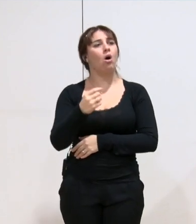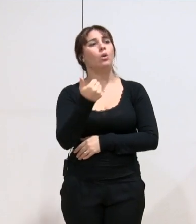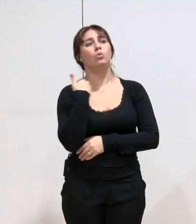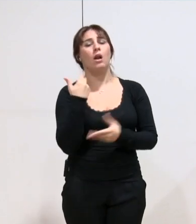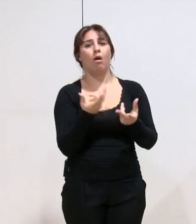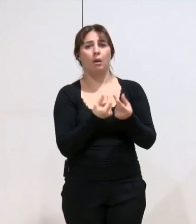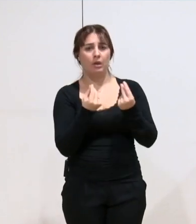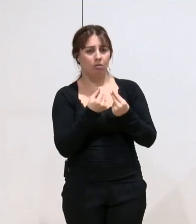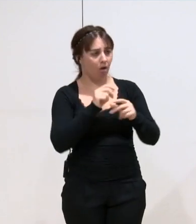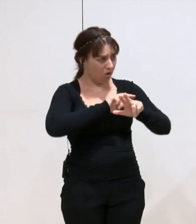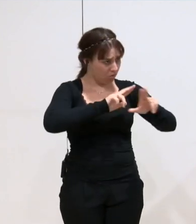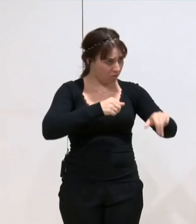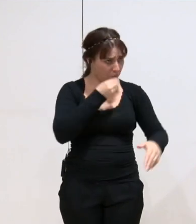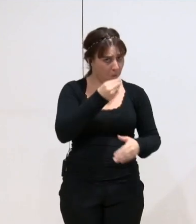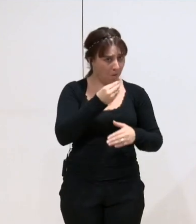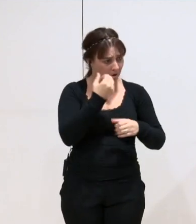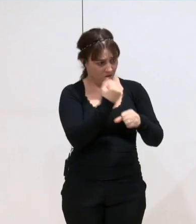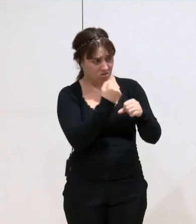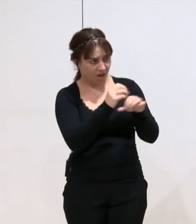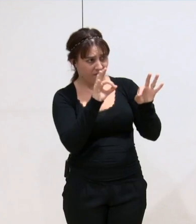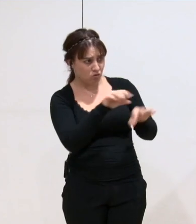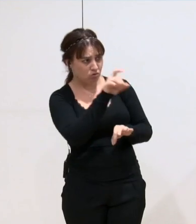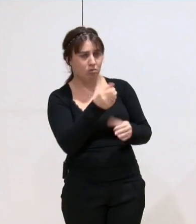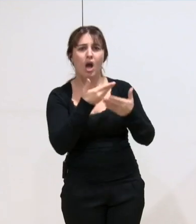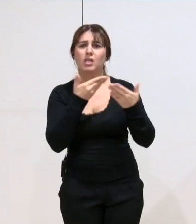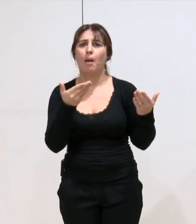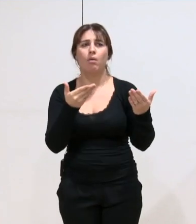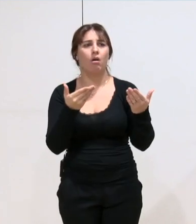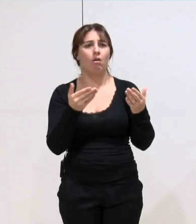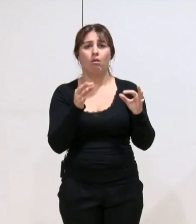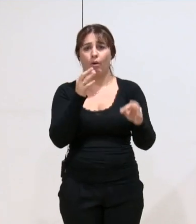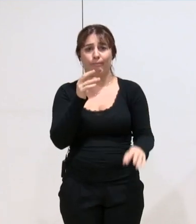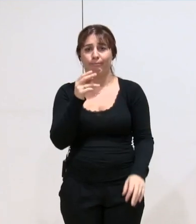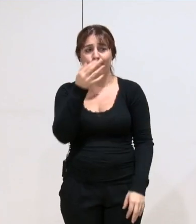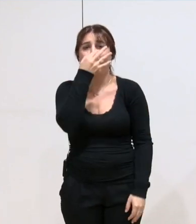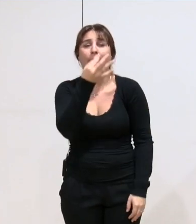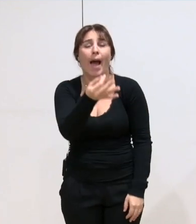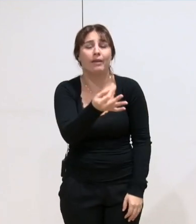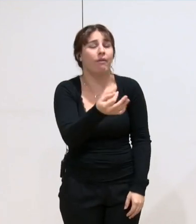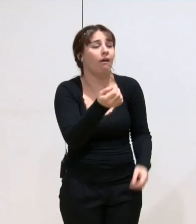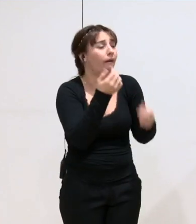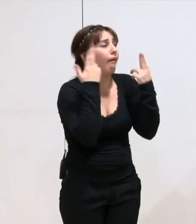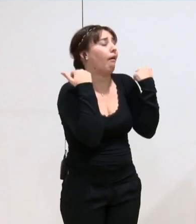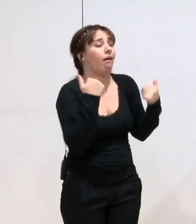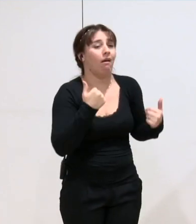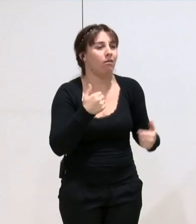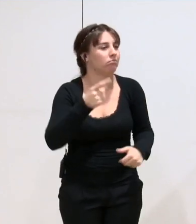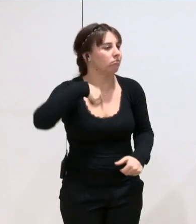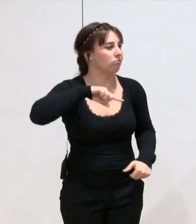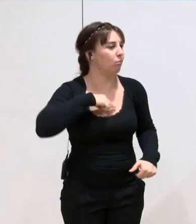règlement correspondant. C'est une question simple, benoîte, naïve, évidemment, vous n'en doutez pas, venant de ma part.